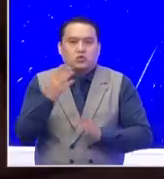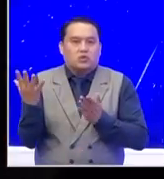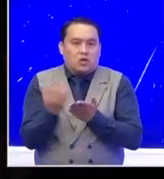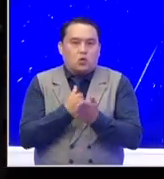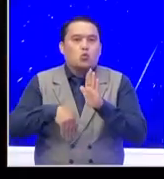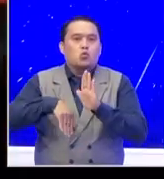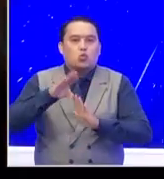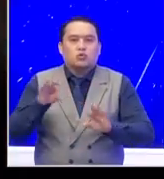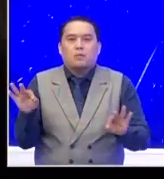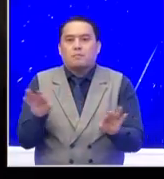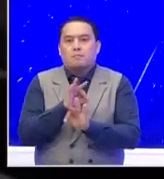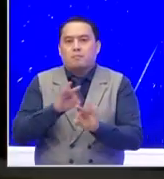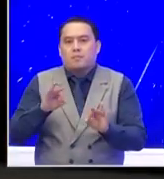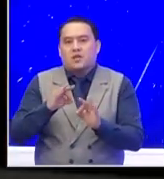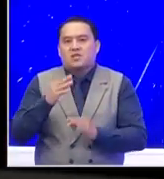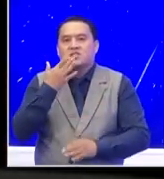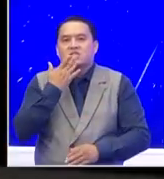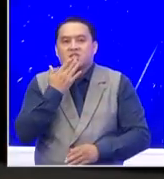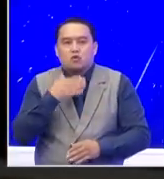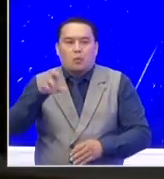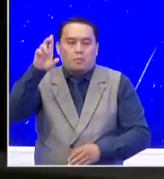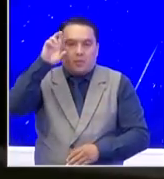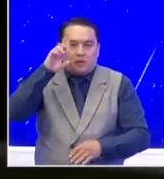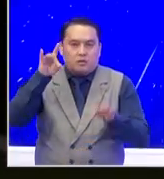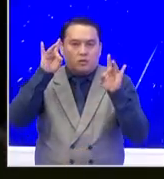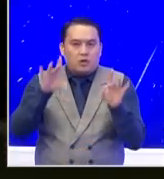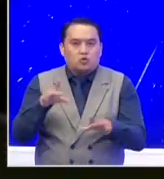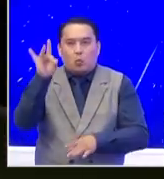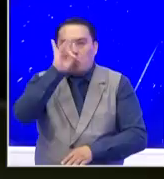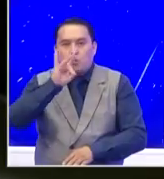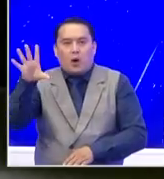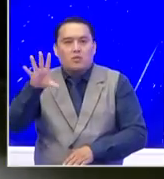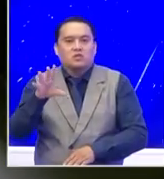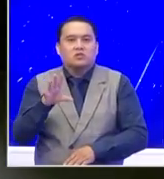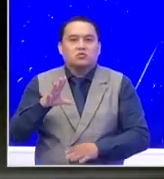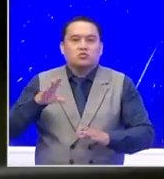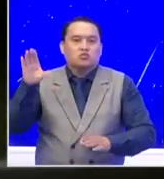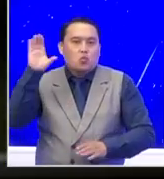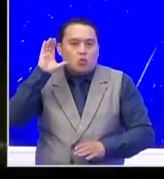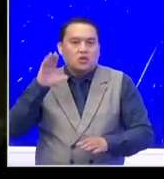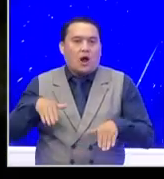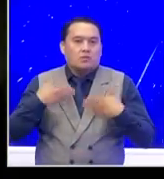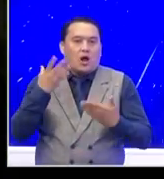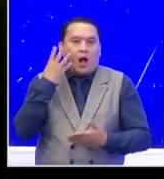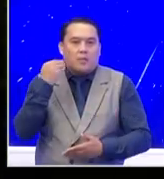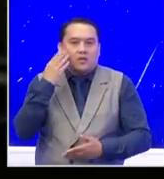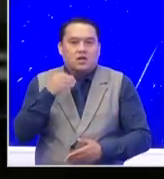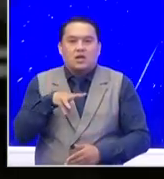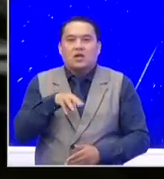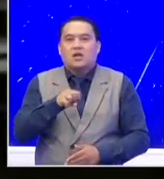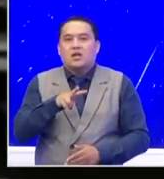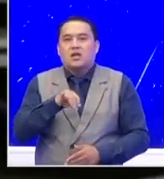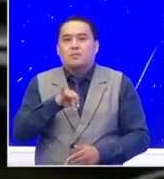числе лучших песен чарта зарубежных стран. Неожиданную популярность среди зарубежных слушателей обрели песни